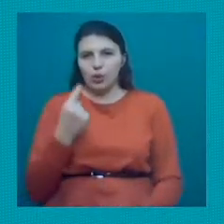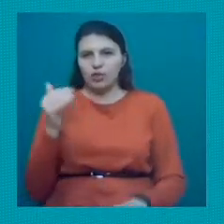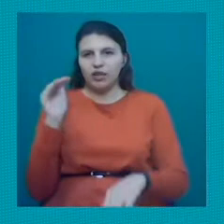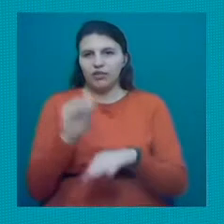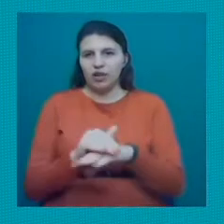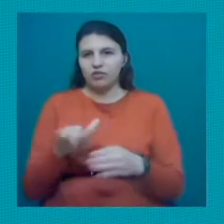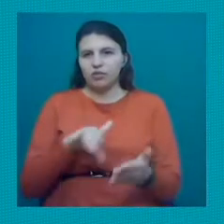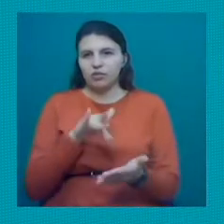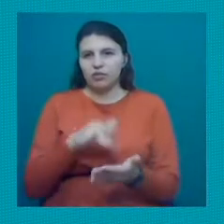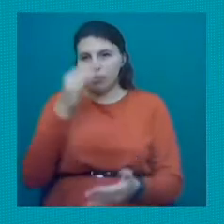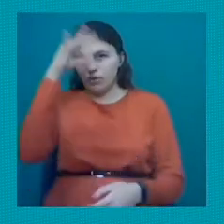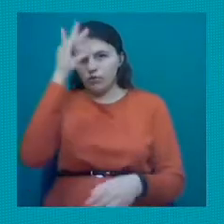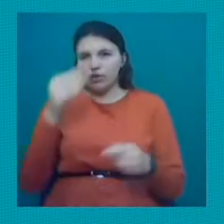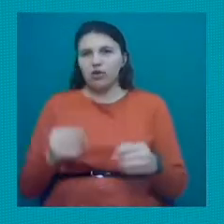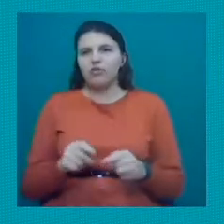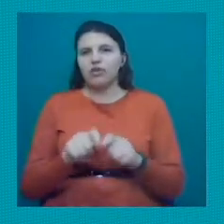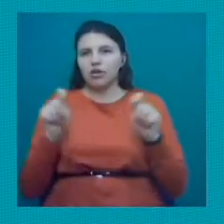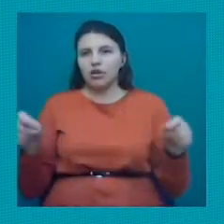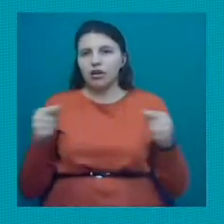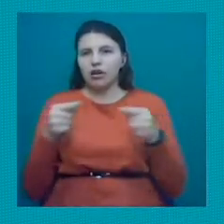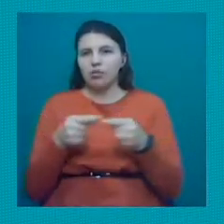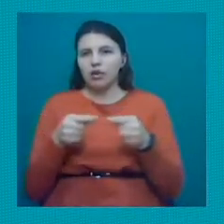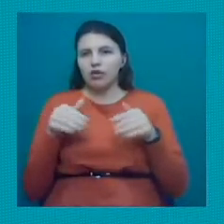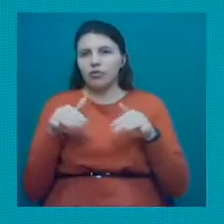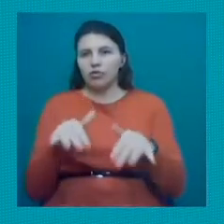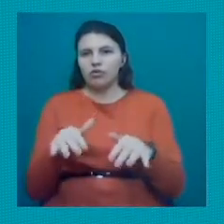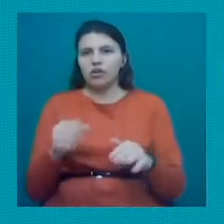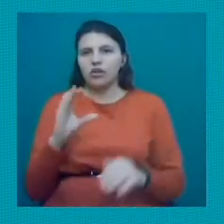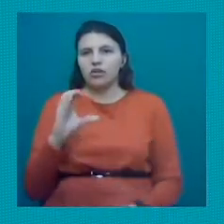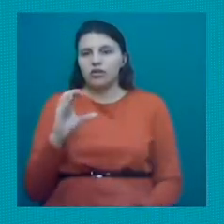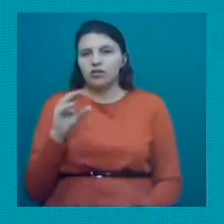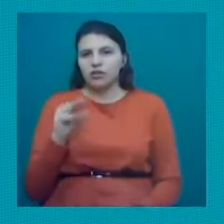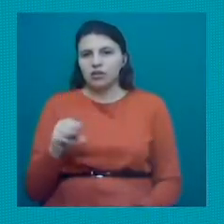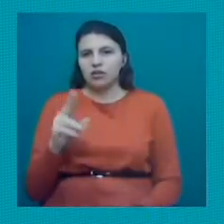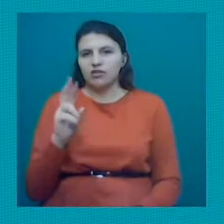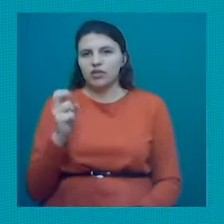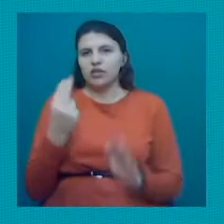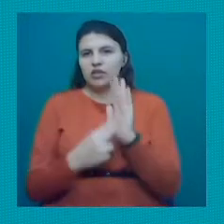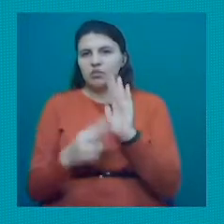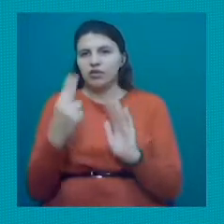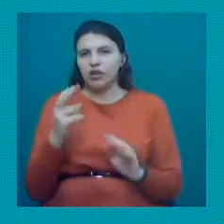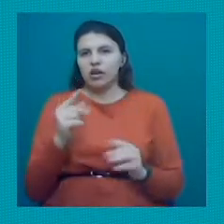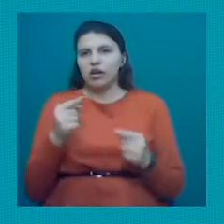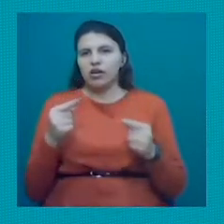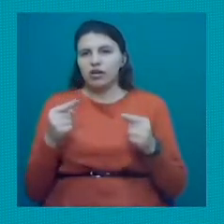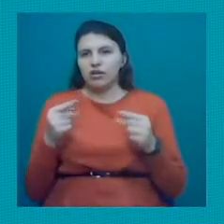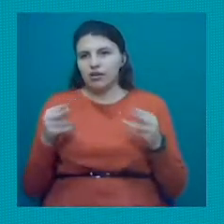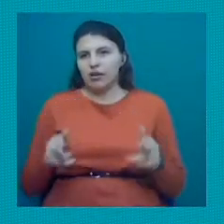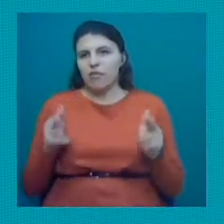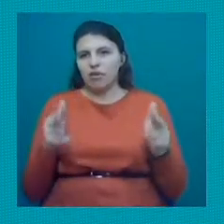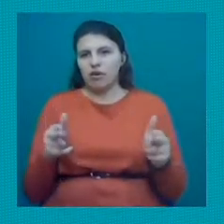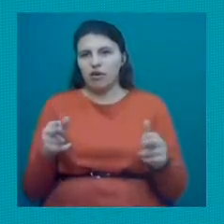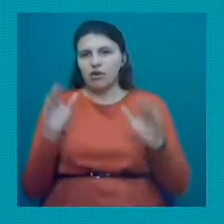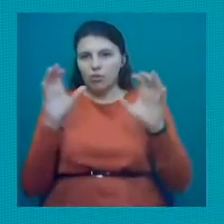поліцейські відкрили кримінальне провадження за частиною 2 статті 272 Кримінального кодексу України, а